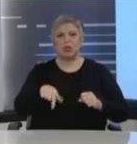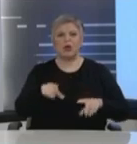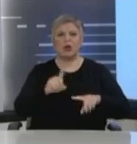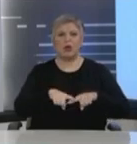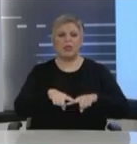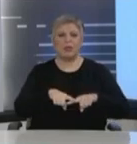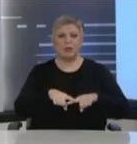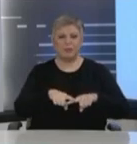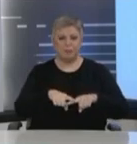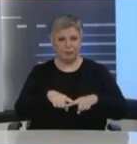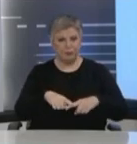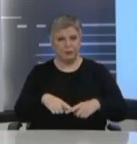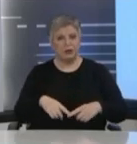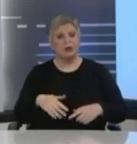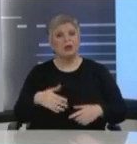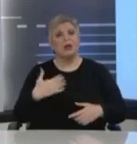Κυρίες και κύριοι βουλευτές,